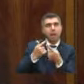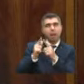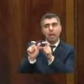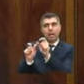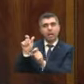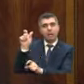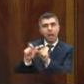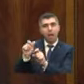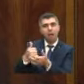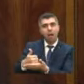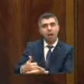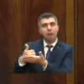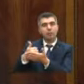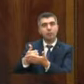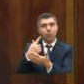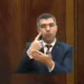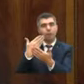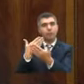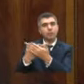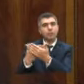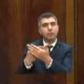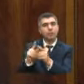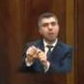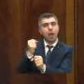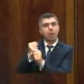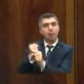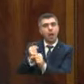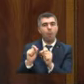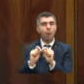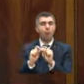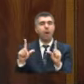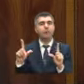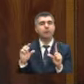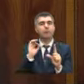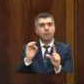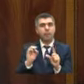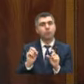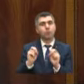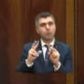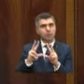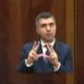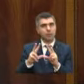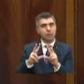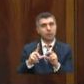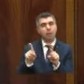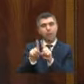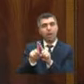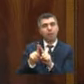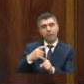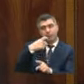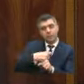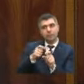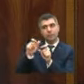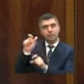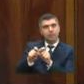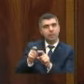المواطن ويتلمس فيها جدية عملنا، يتلمس فيها بالفعل أننا يعني